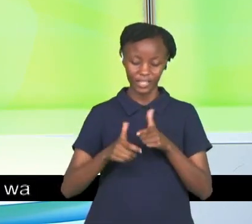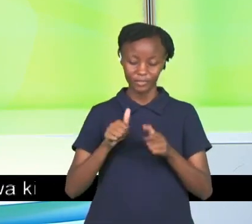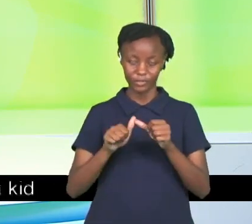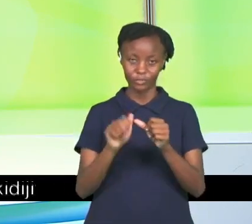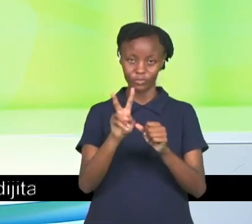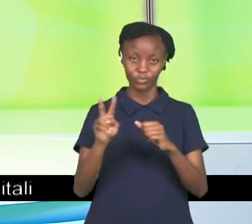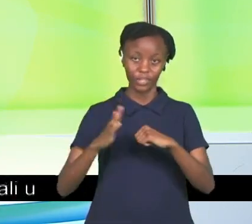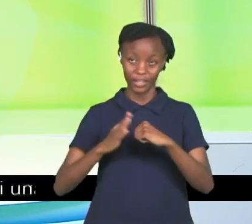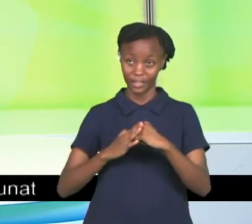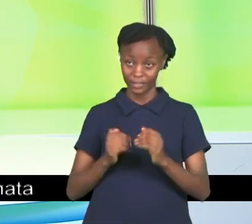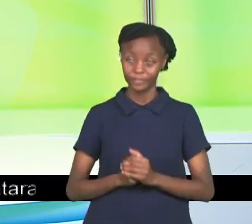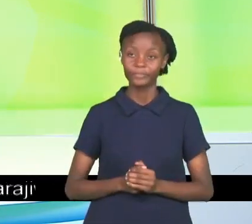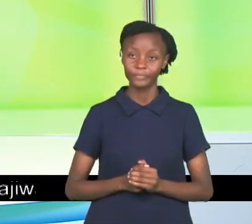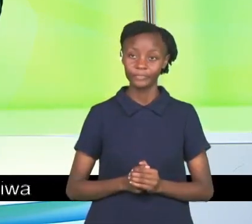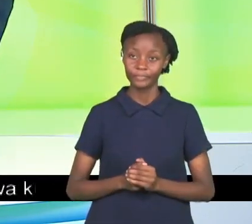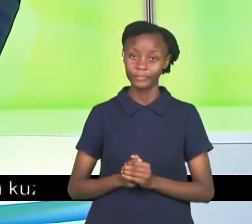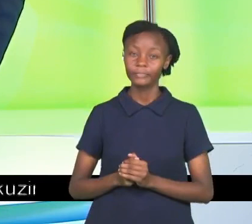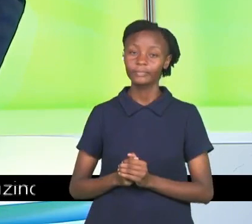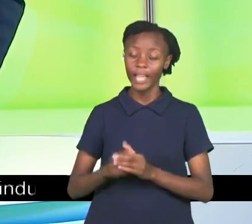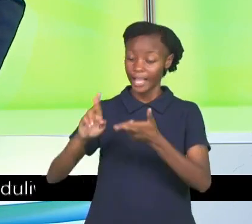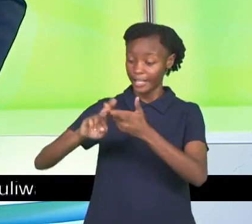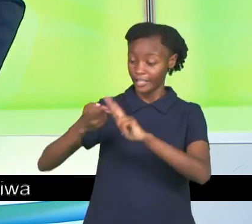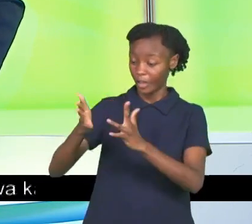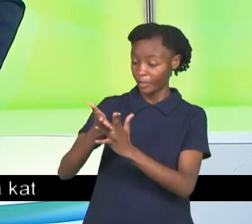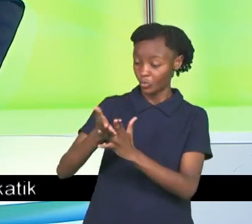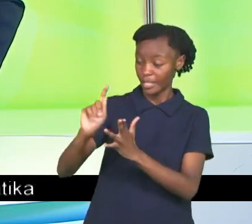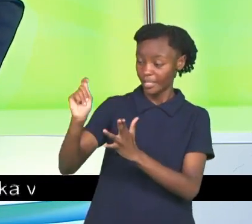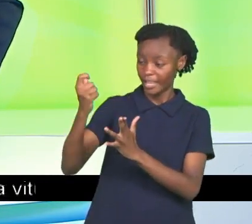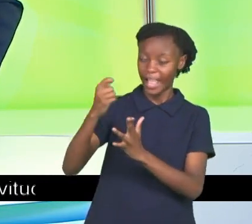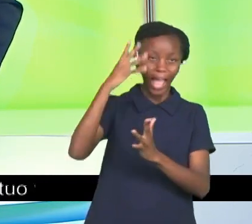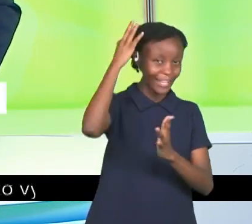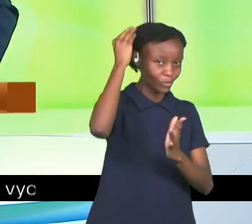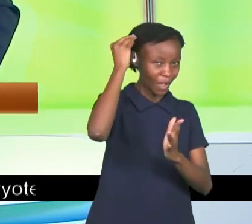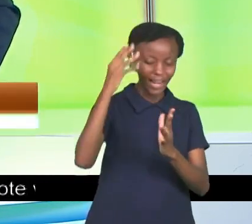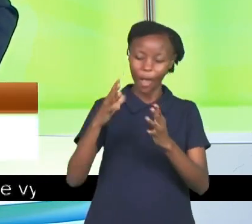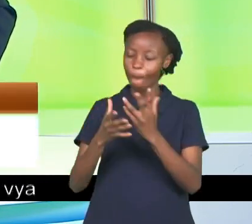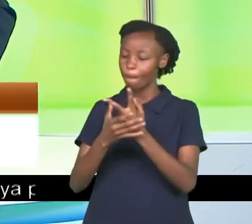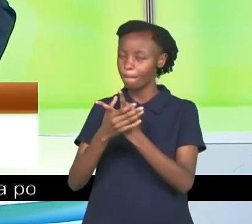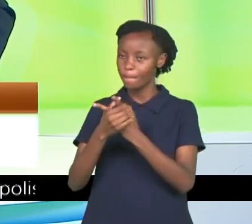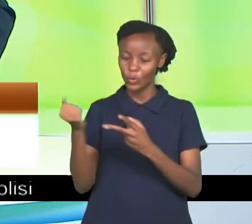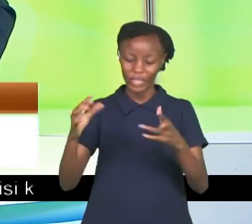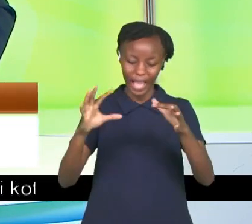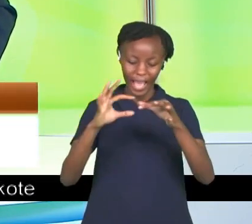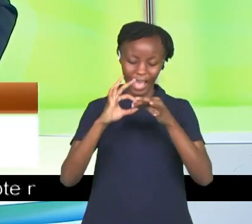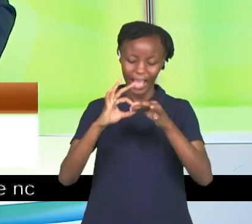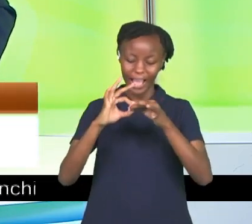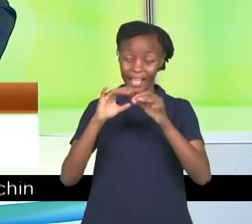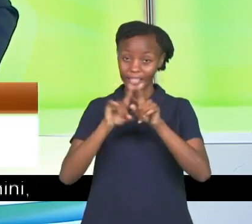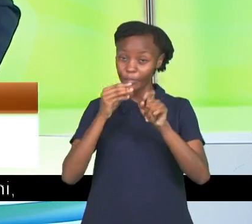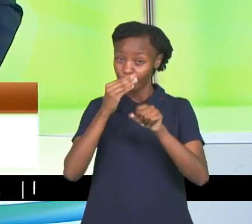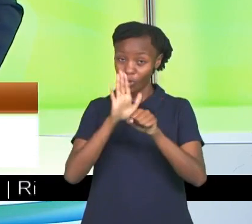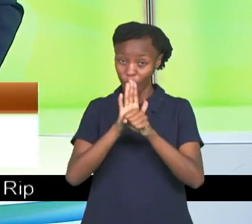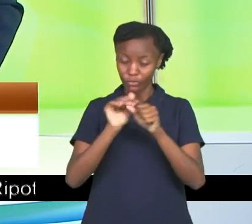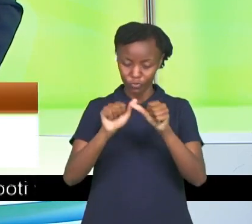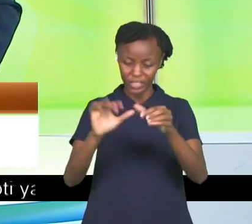22999. Sikia hili la Somalia na Kenya. Uhusiano baina ya Kenya na taifa la Somalia unazidi kuboreka huku mataifa yote mawili yakiahidi kushirikiana ili kufanikisha zaidi